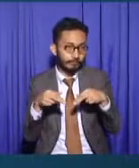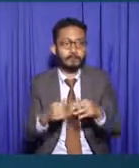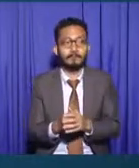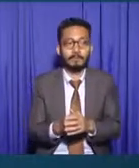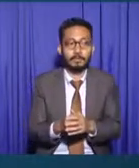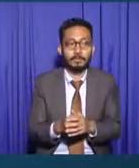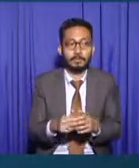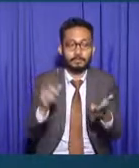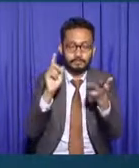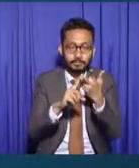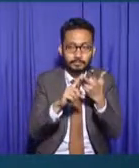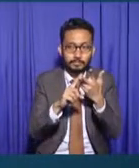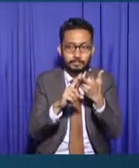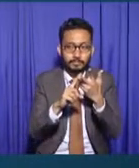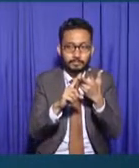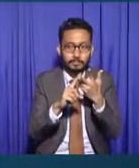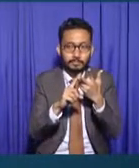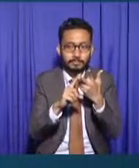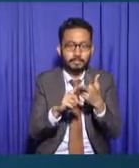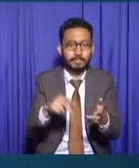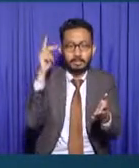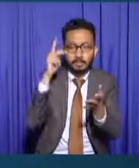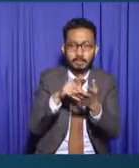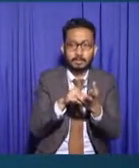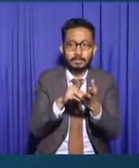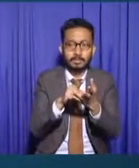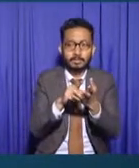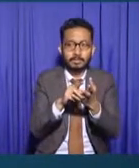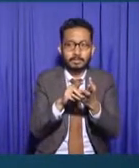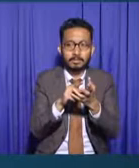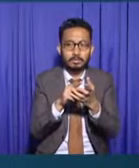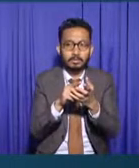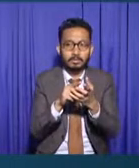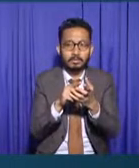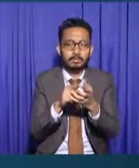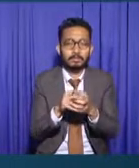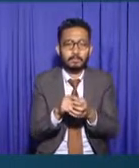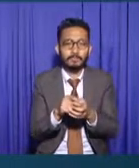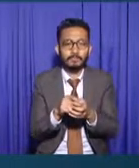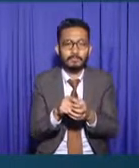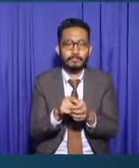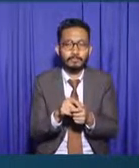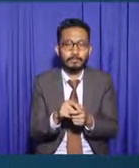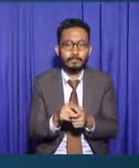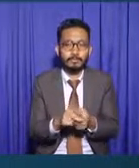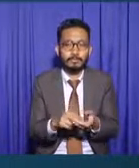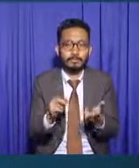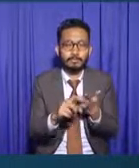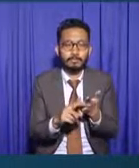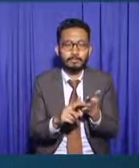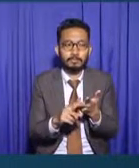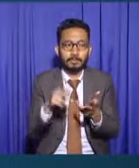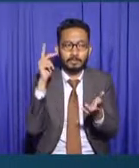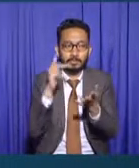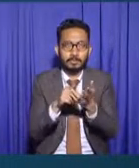mengenal pasti treat dominan dan resesif mengenai